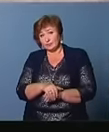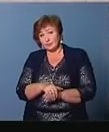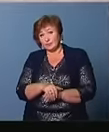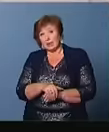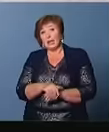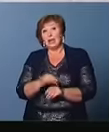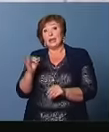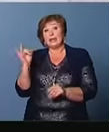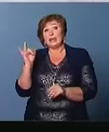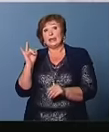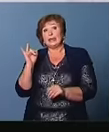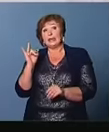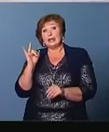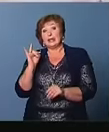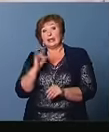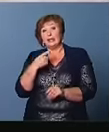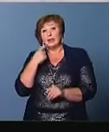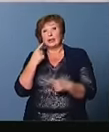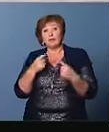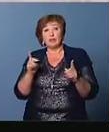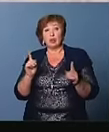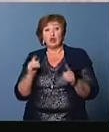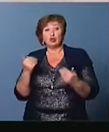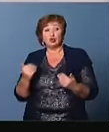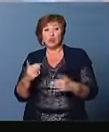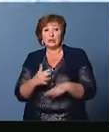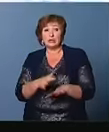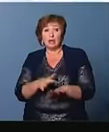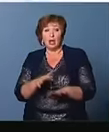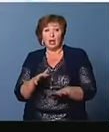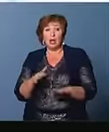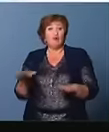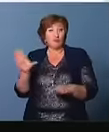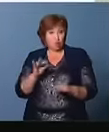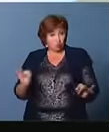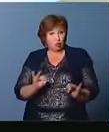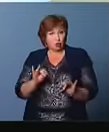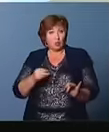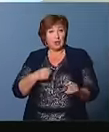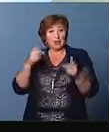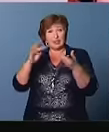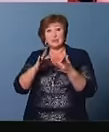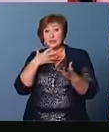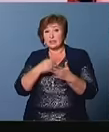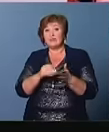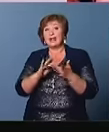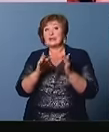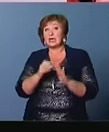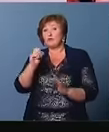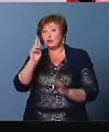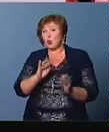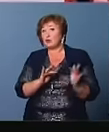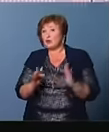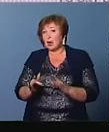Вот. И на эту игрушку любил подбородком ложиться. Всю эту историю Даша разместила на своей страничке в соцсети.